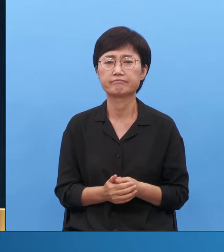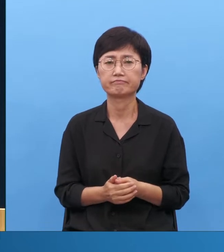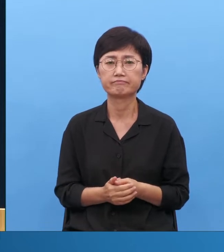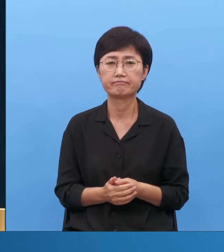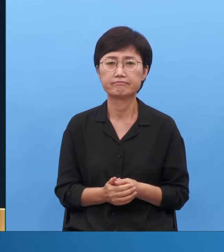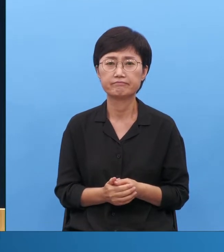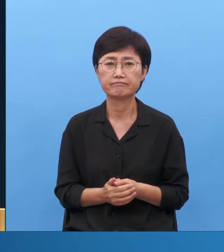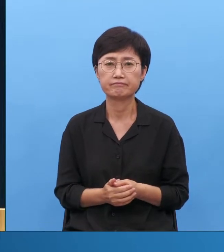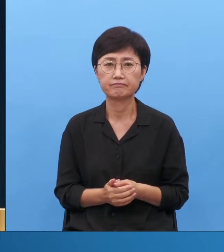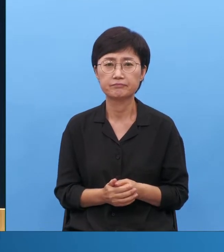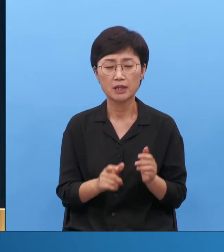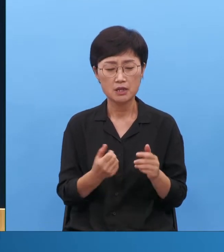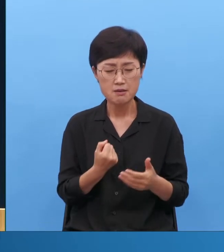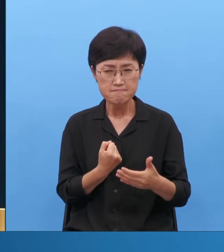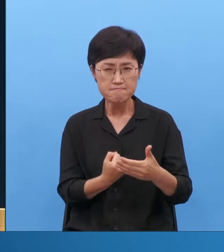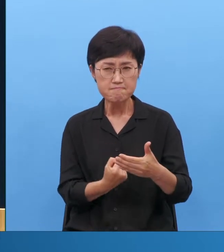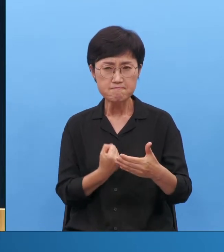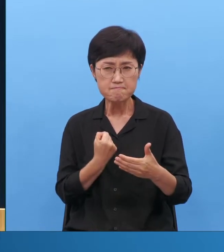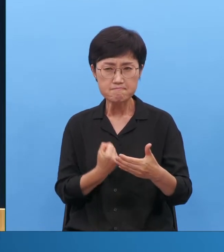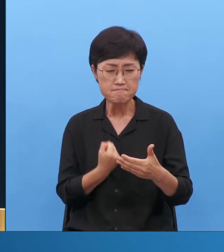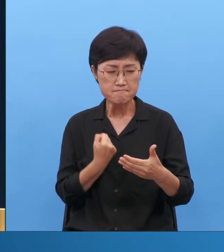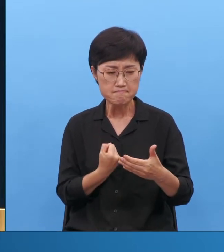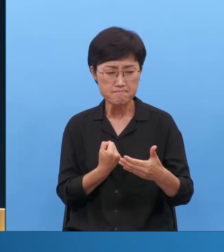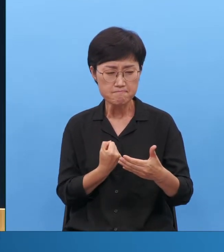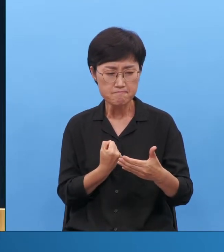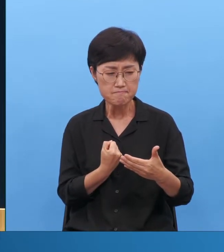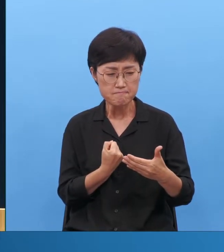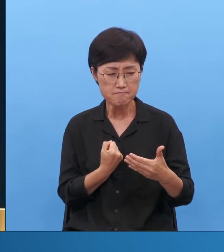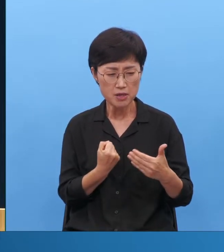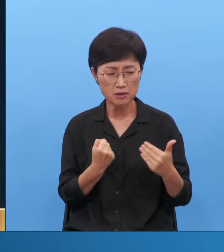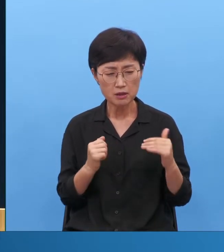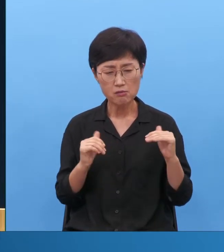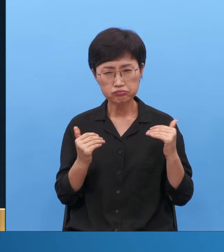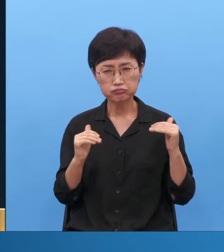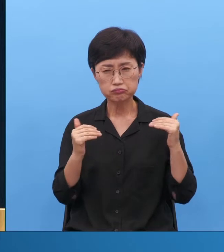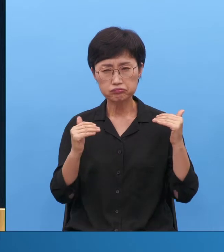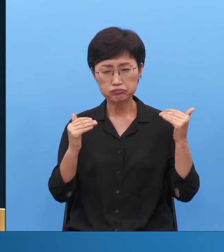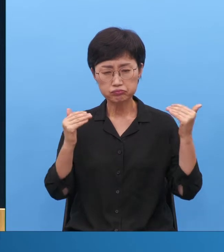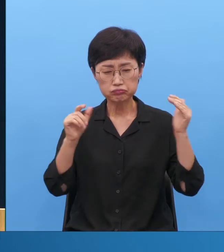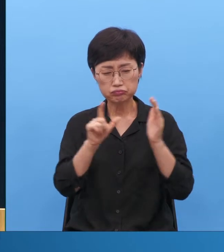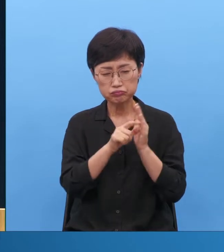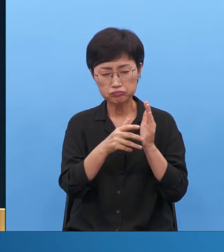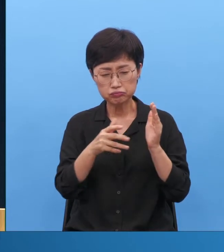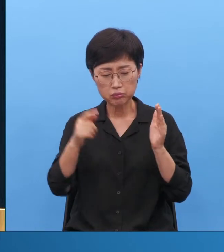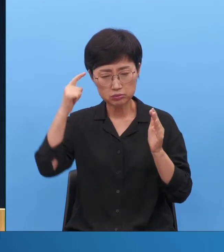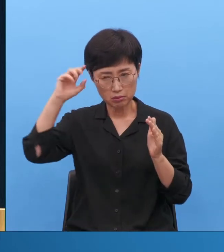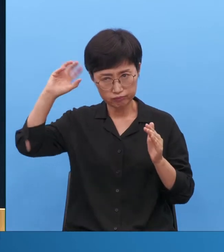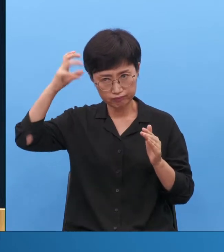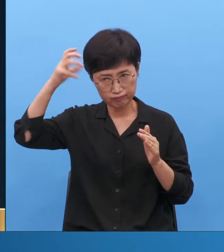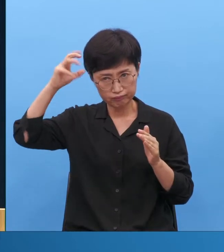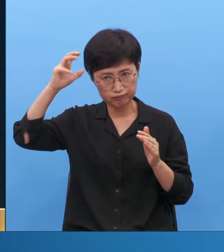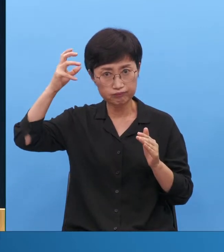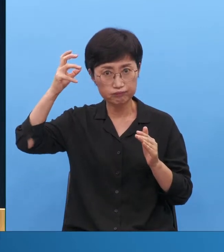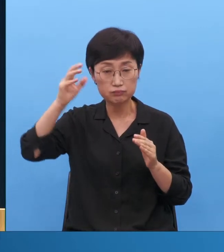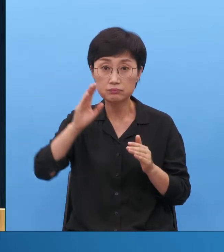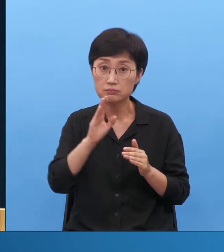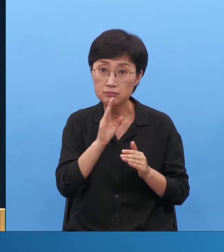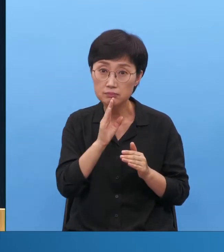rage. 시간이 가면 이제 정신이 이상해지는 거죠. And with the passage of time, they then begin to experience mental disorders.